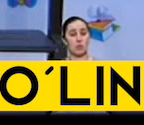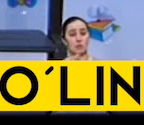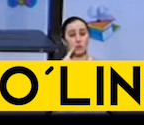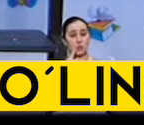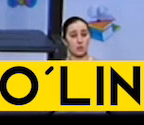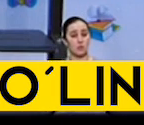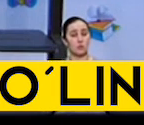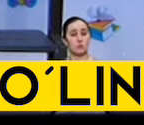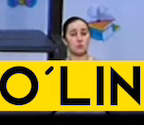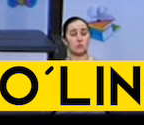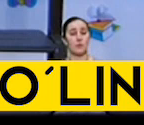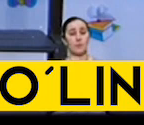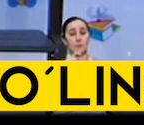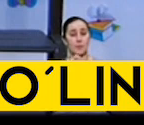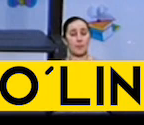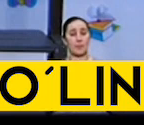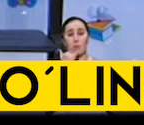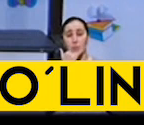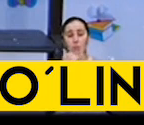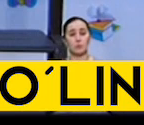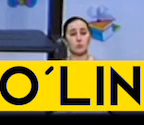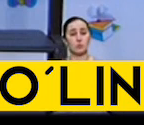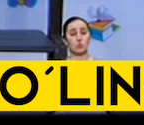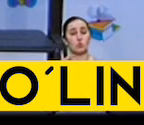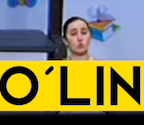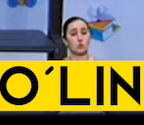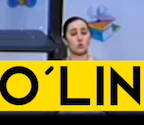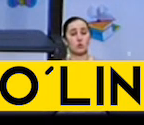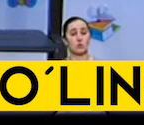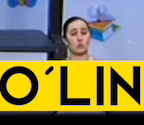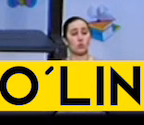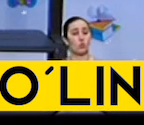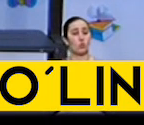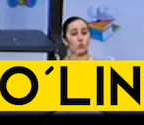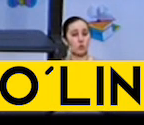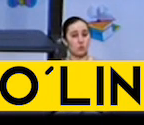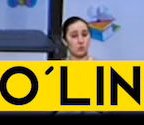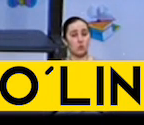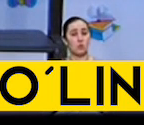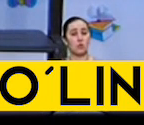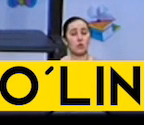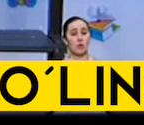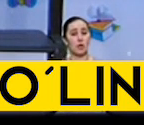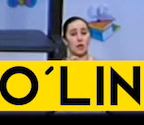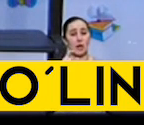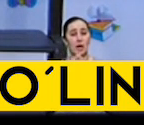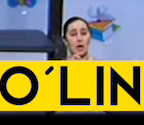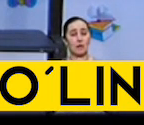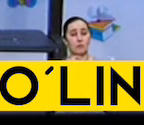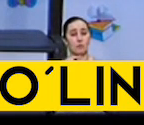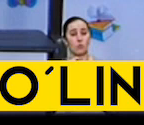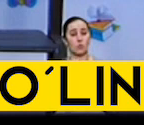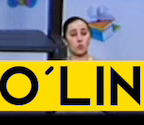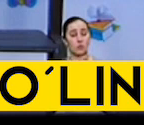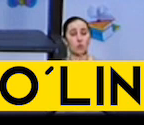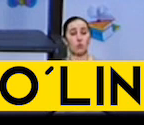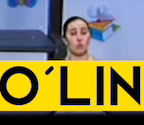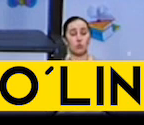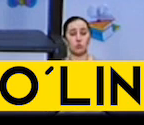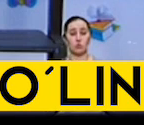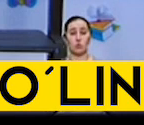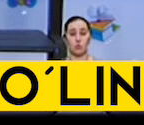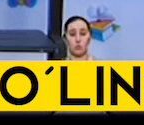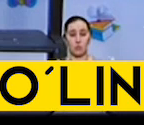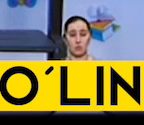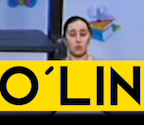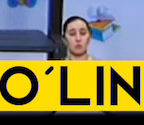deganlar. Shoir bobomiz ayniqsa ustozlarni ulug'laganlar. Harf o'rgatgan o'qituvchingni hurmat